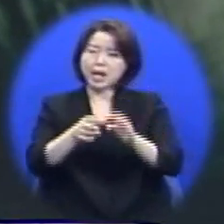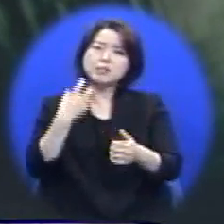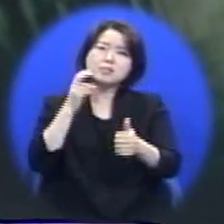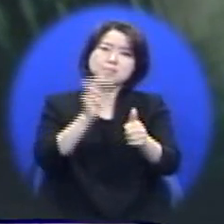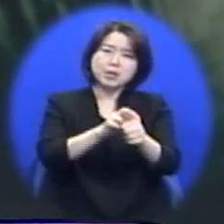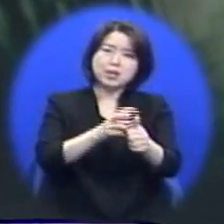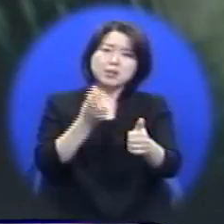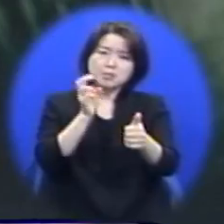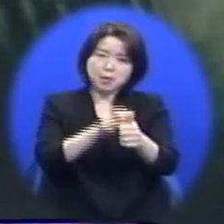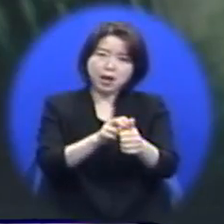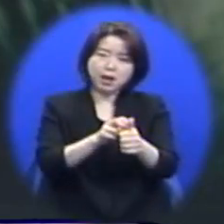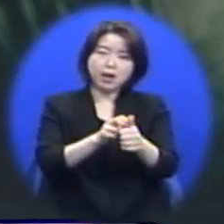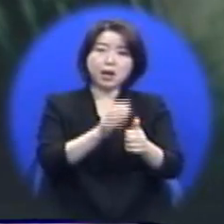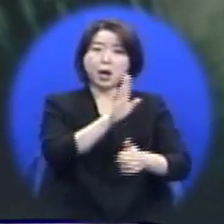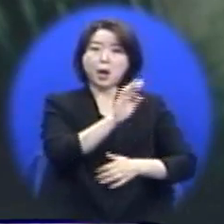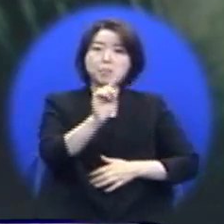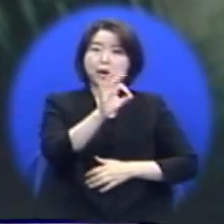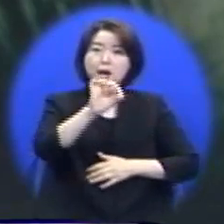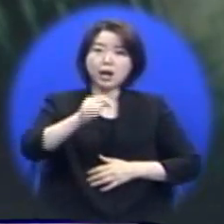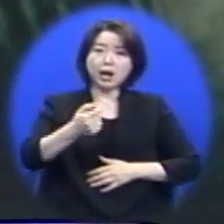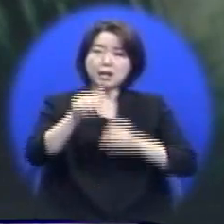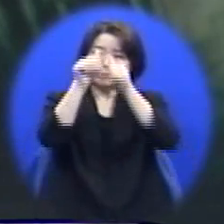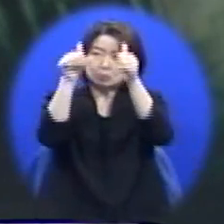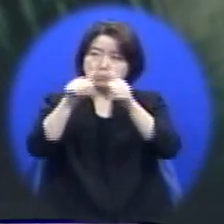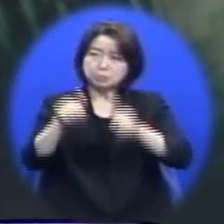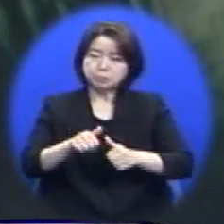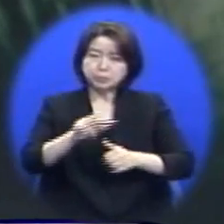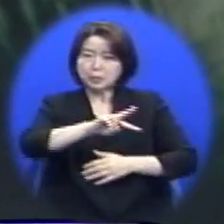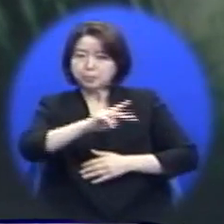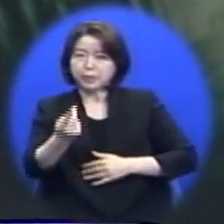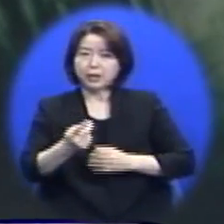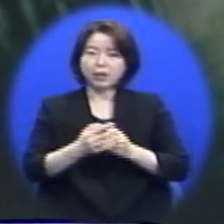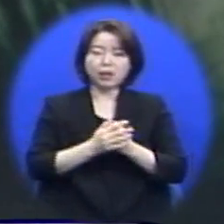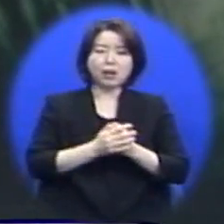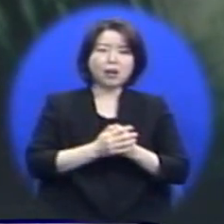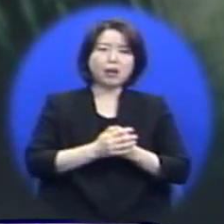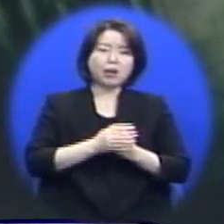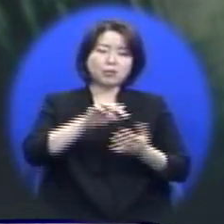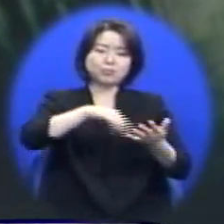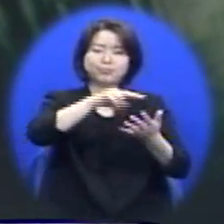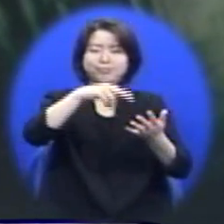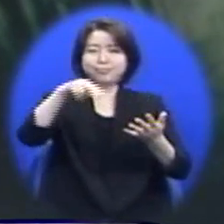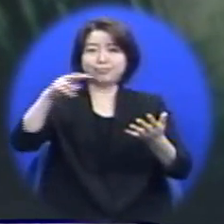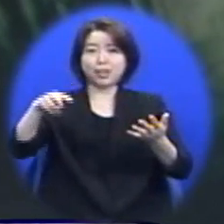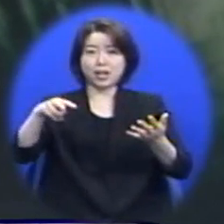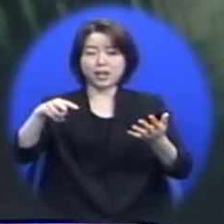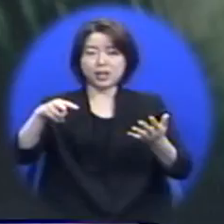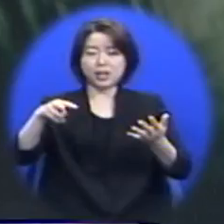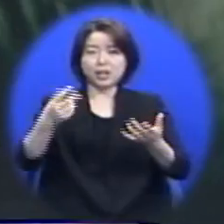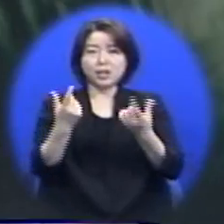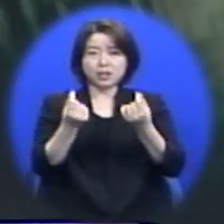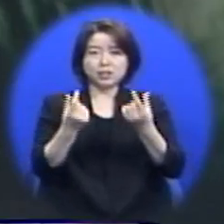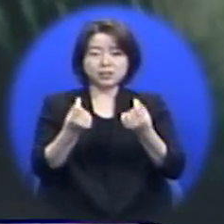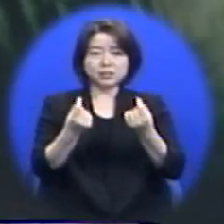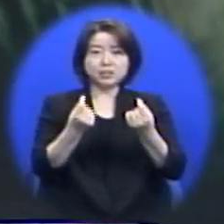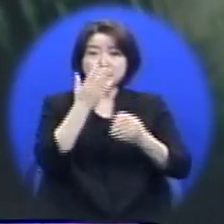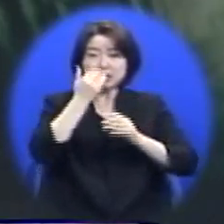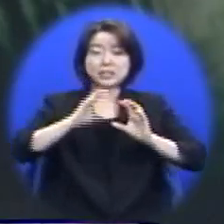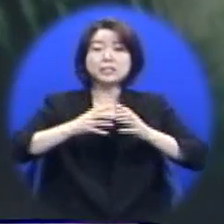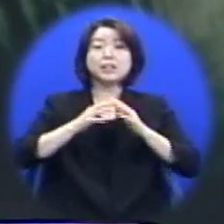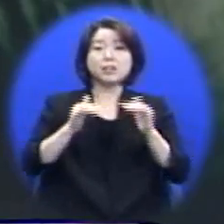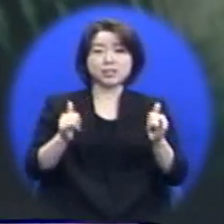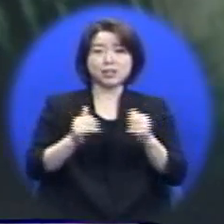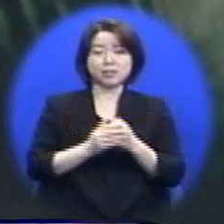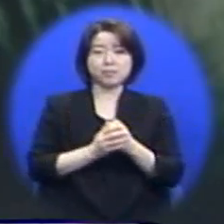바알 우상에게 가고 진짜 탕녀 중에 탕녀. 그게 이스라엘 백성들이었어요. 그런데